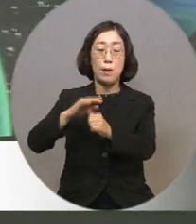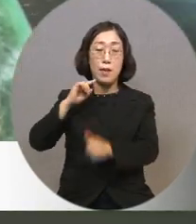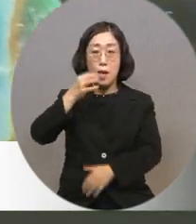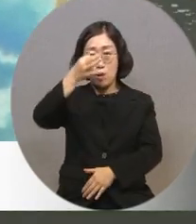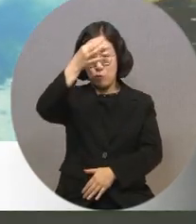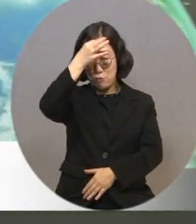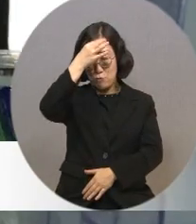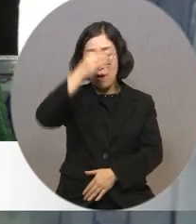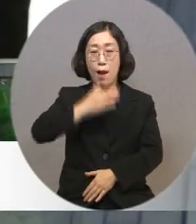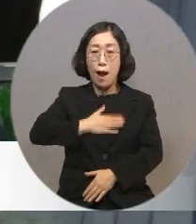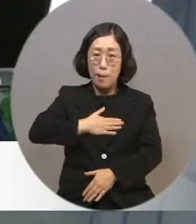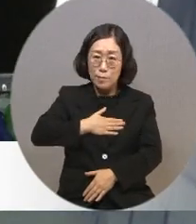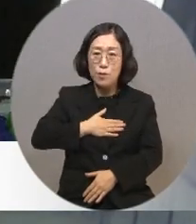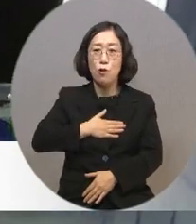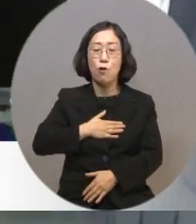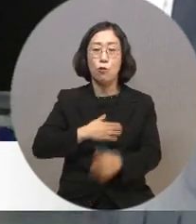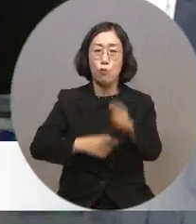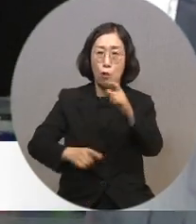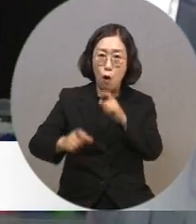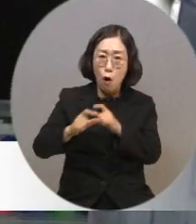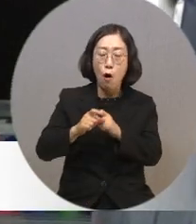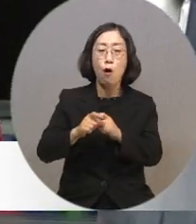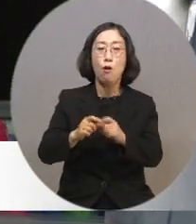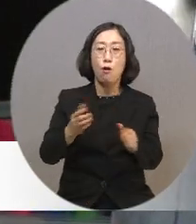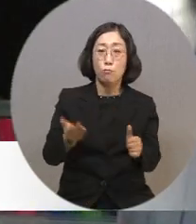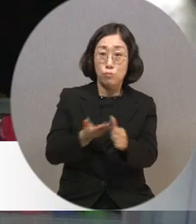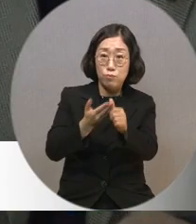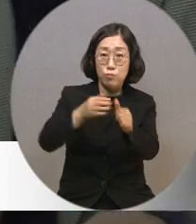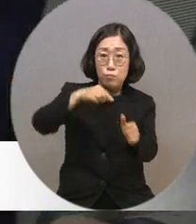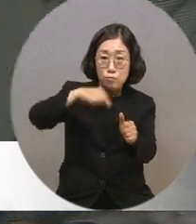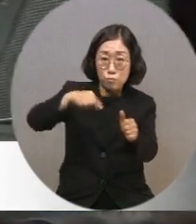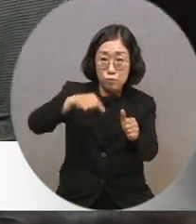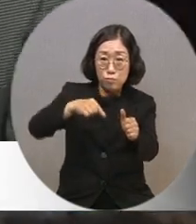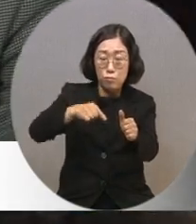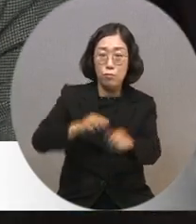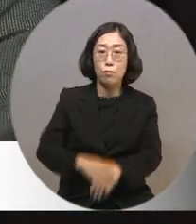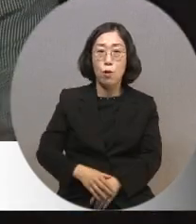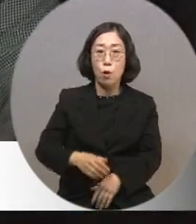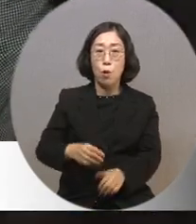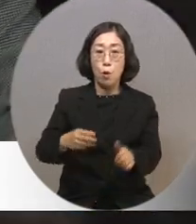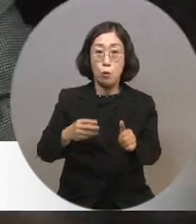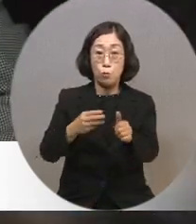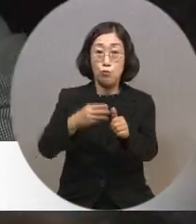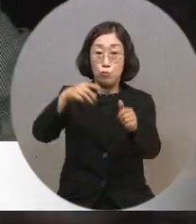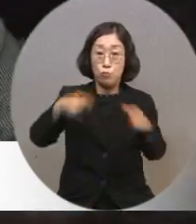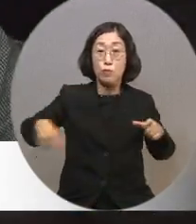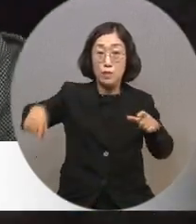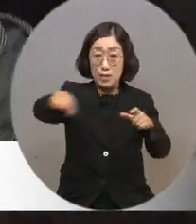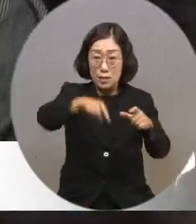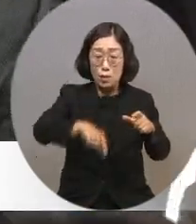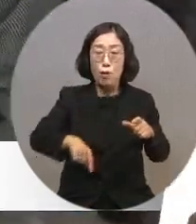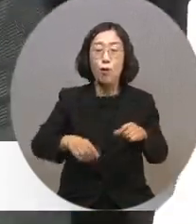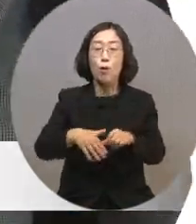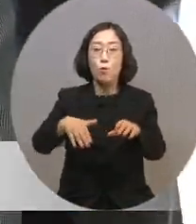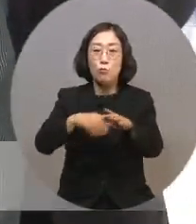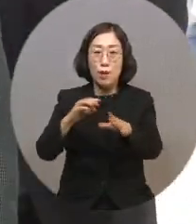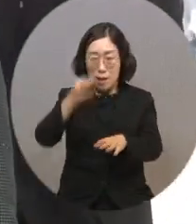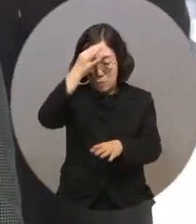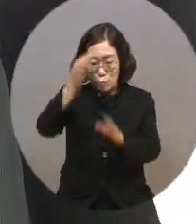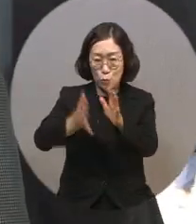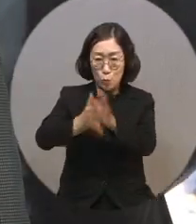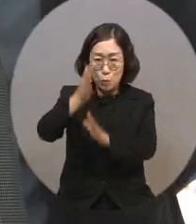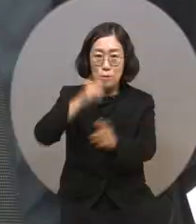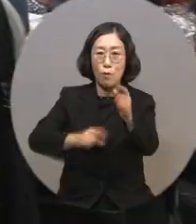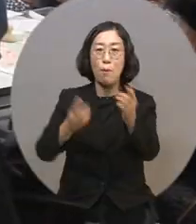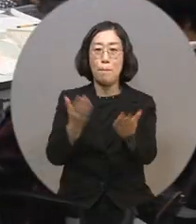감수성 향상 및 창의적 인재 양성에 발돋움이 돼 앞으로 고흥군이 문화예술 도시로서 강성하길